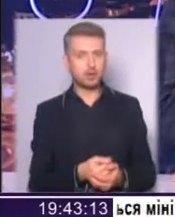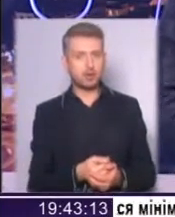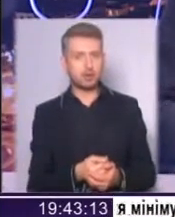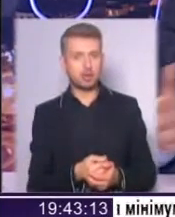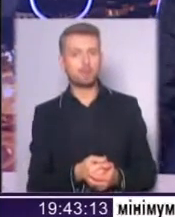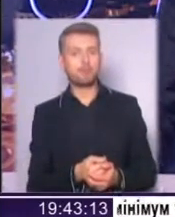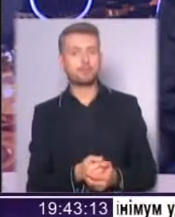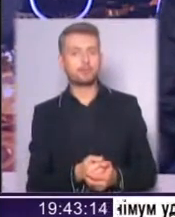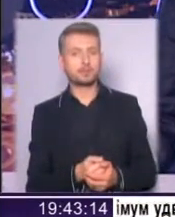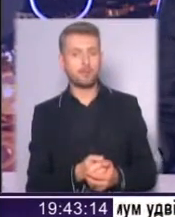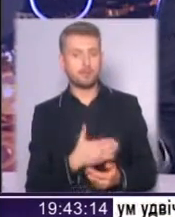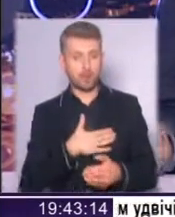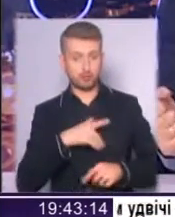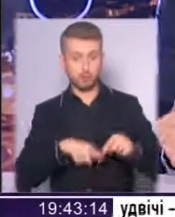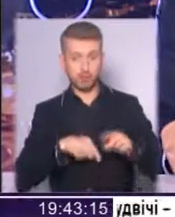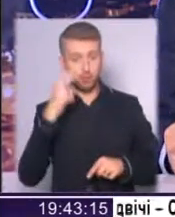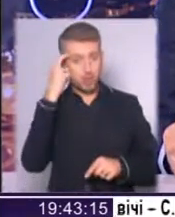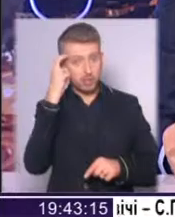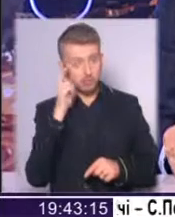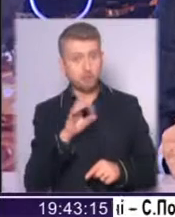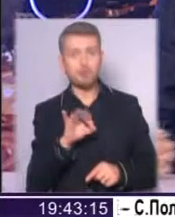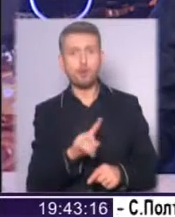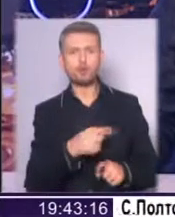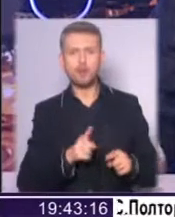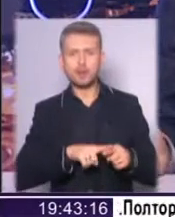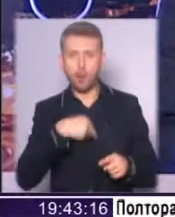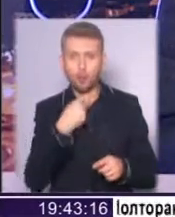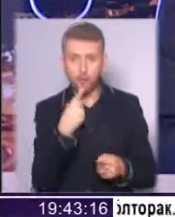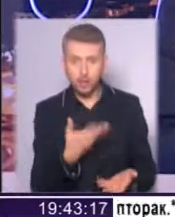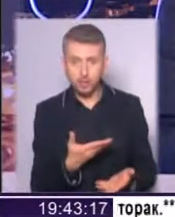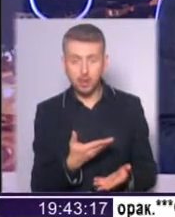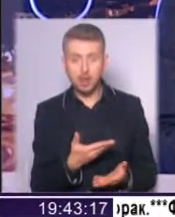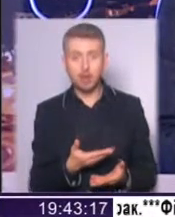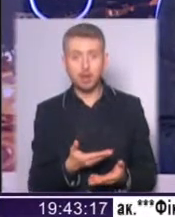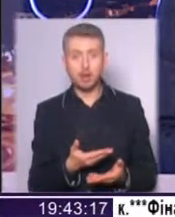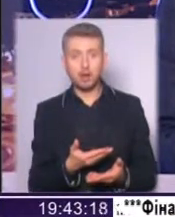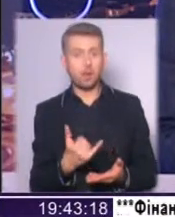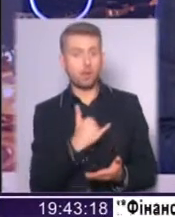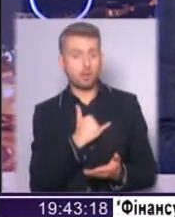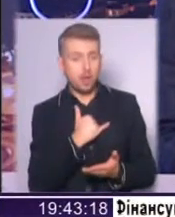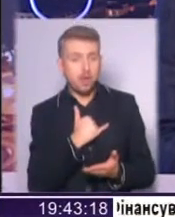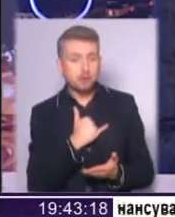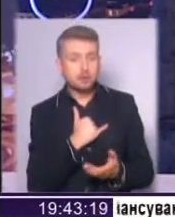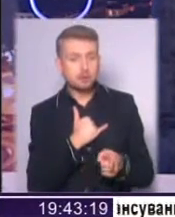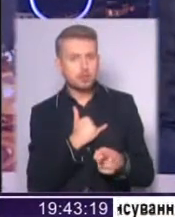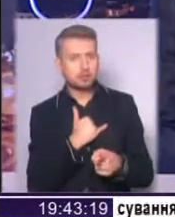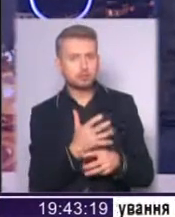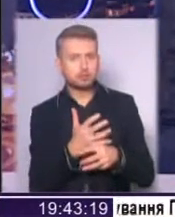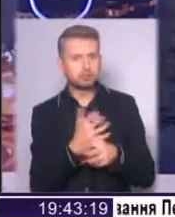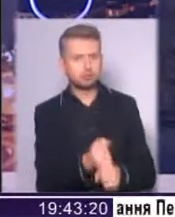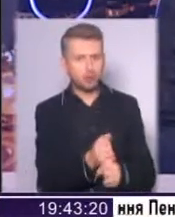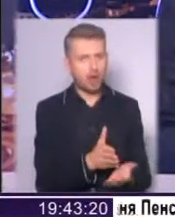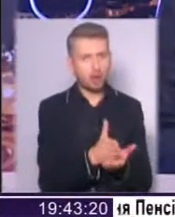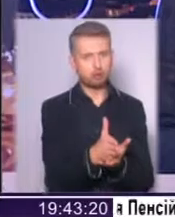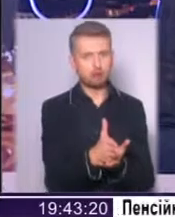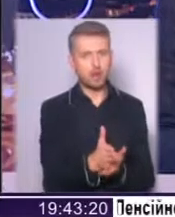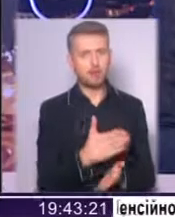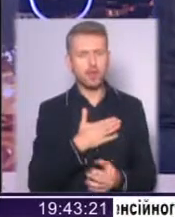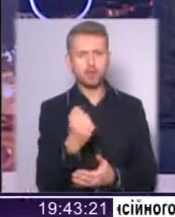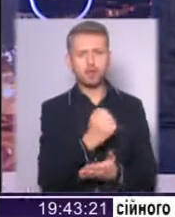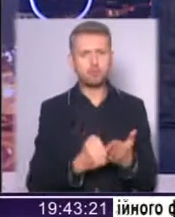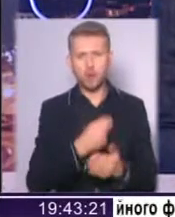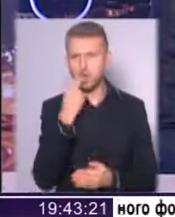так? Він має борги і скорочує людей, і люди безробітті. Ви на Арсенал поїдьте. На Арсеналі зараз працює 300 чоловік. Раніше